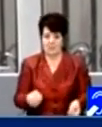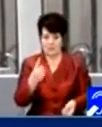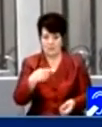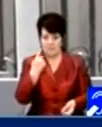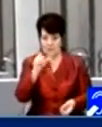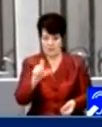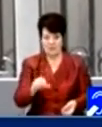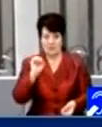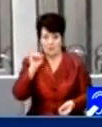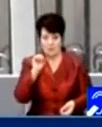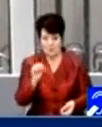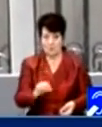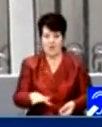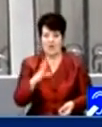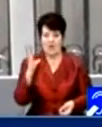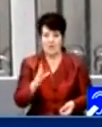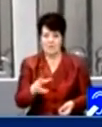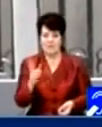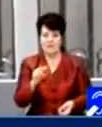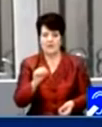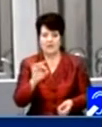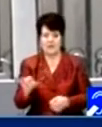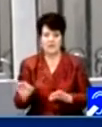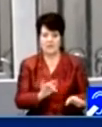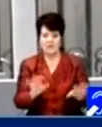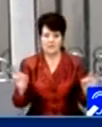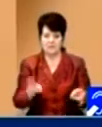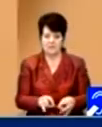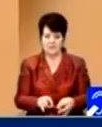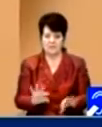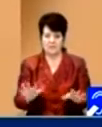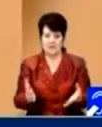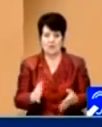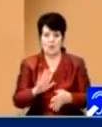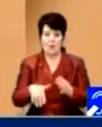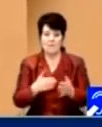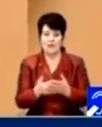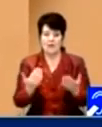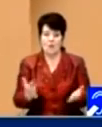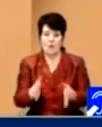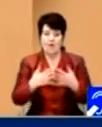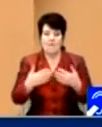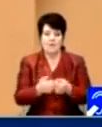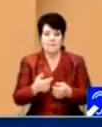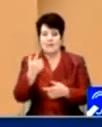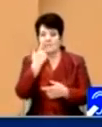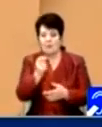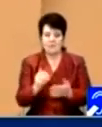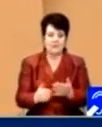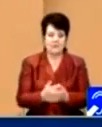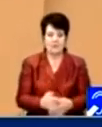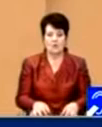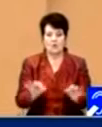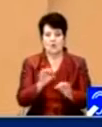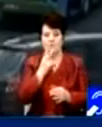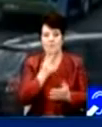în Turcia, am demarat activitățile necesare în cauză. Până acum, familia nu a primit nicio informație nouă cu privire la